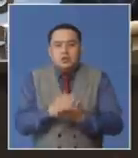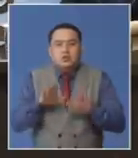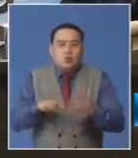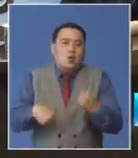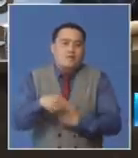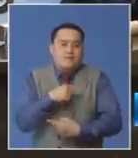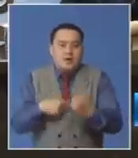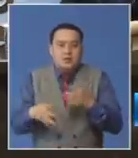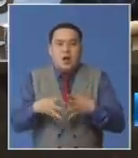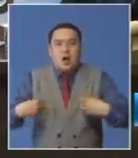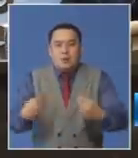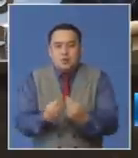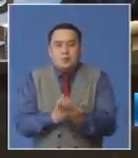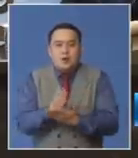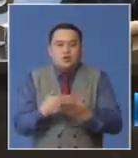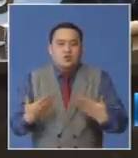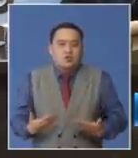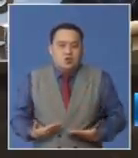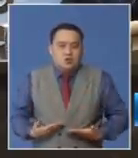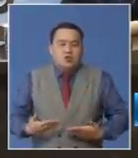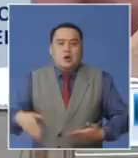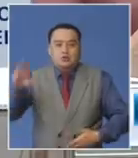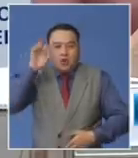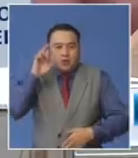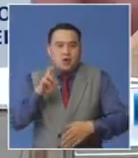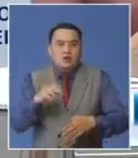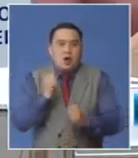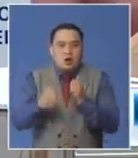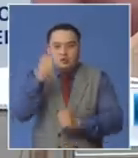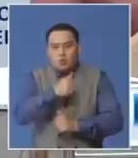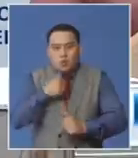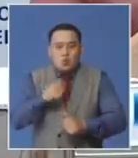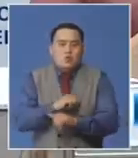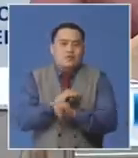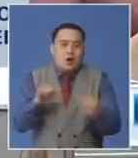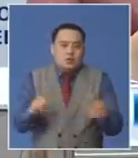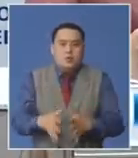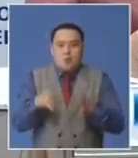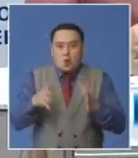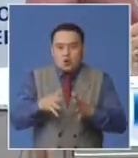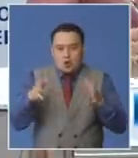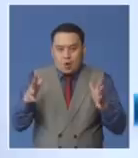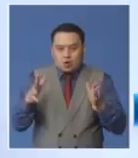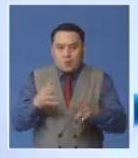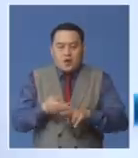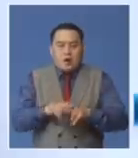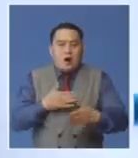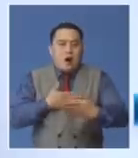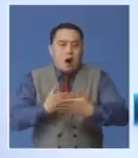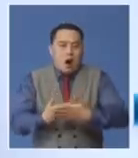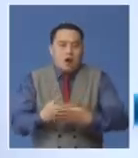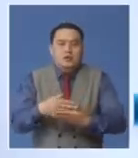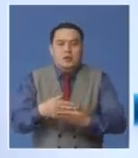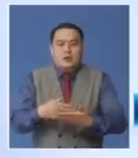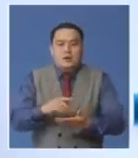не только в бизнесе но и в общественно-политической жизни из из года в год их число становится все больше для еще больше